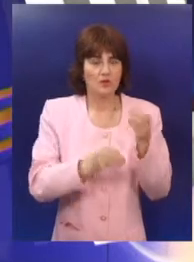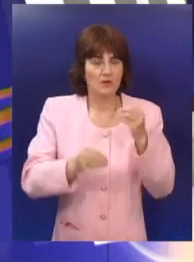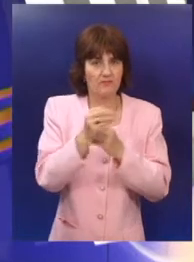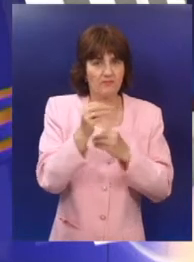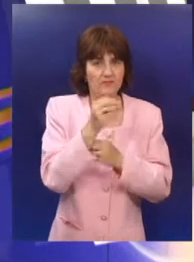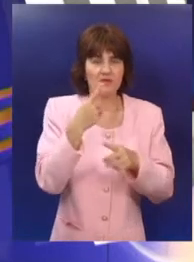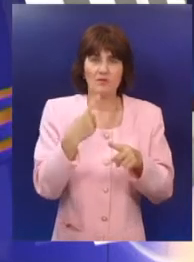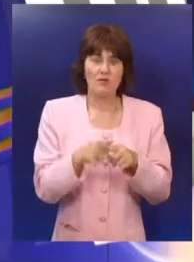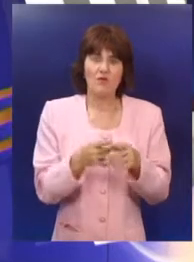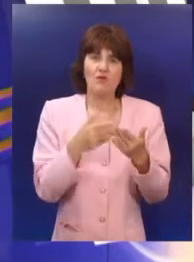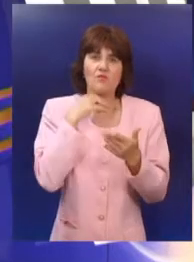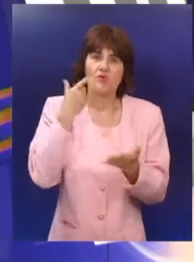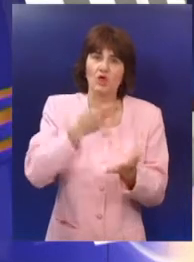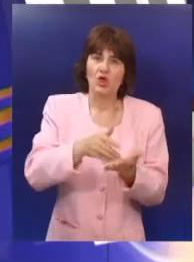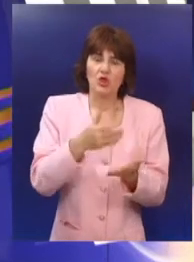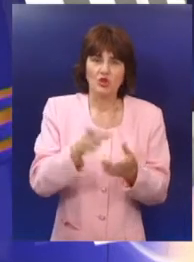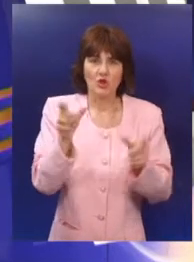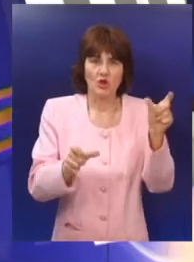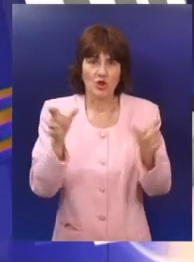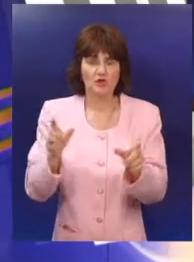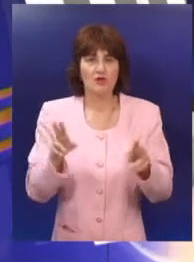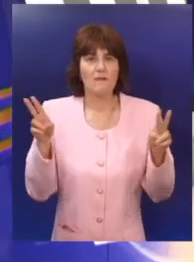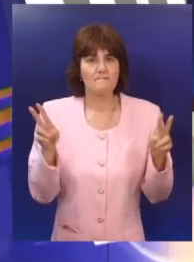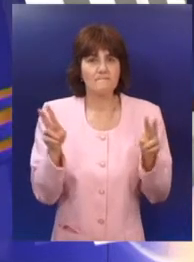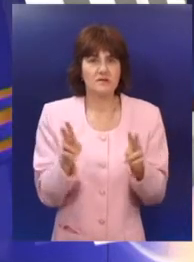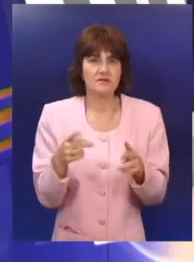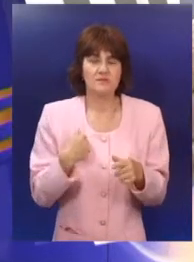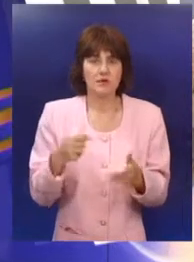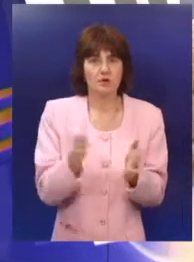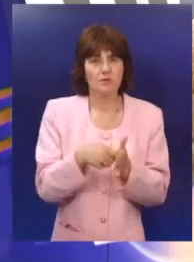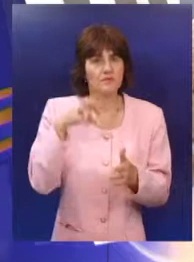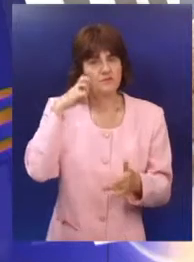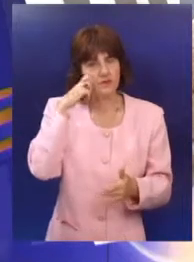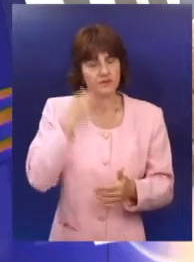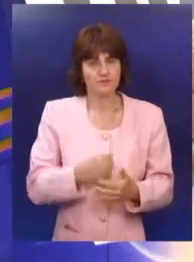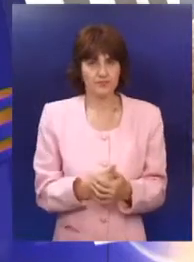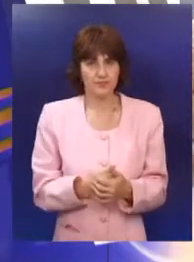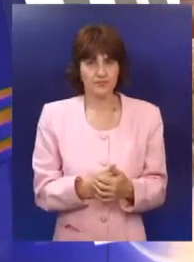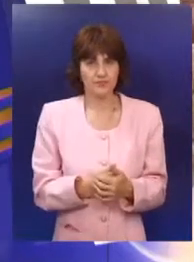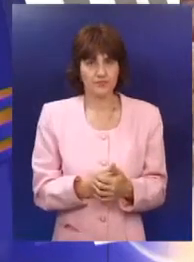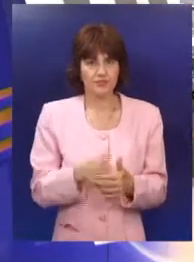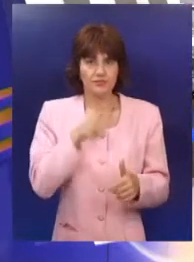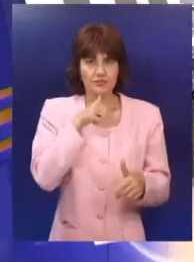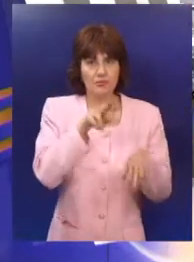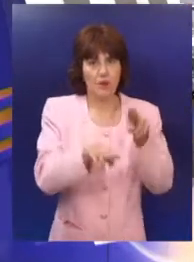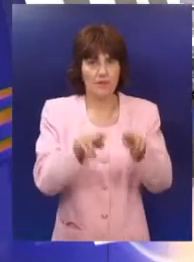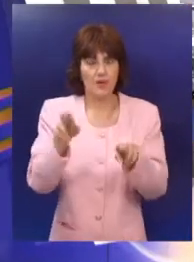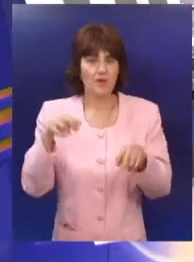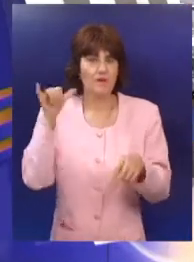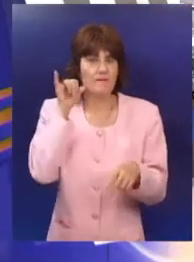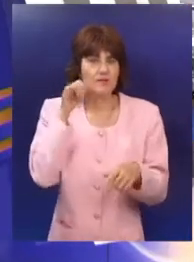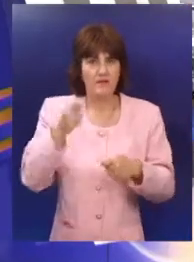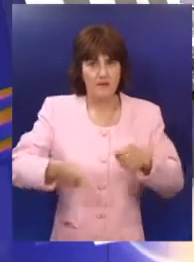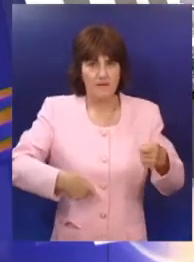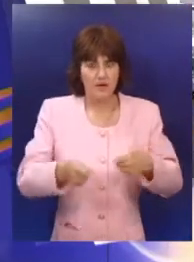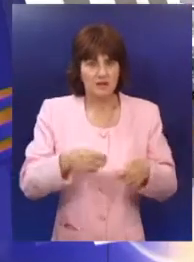posljedicu ima ili veće troškove kupaca ili manje mesa na tanjiru. U pojedinim subotičkim mesarama svinjsko